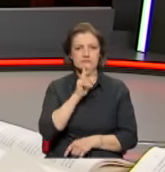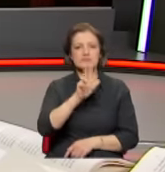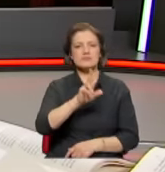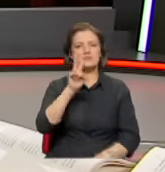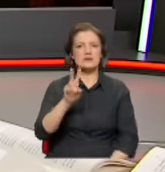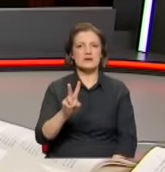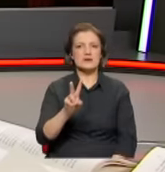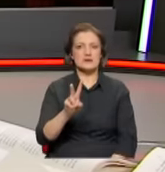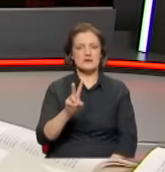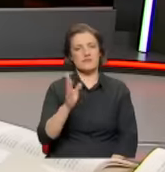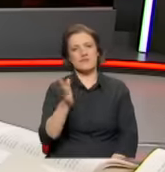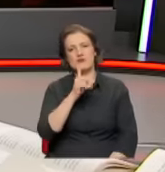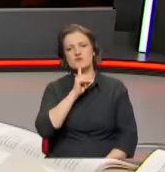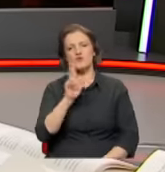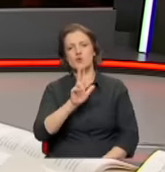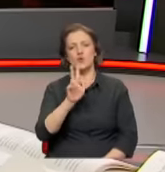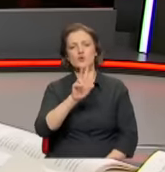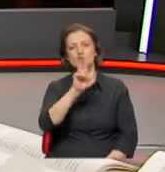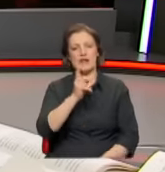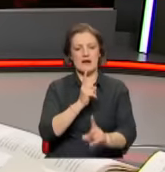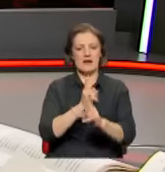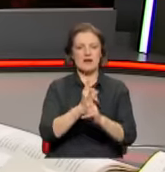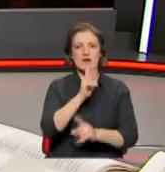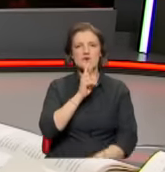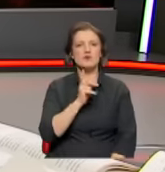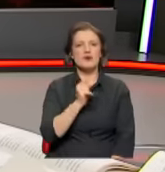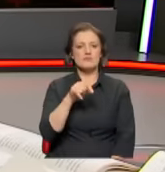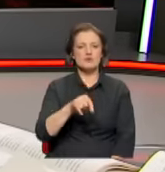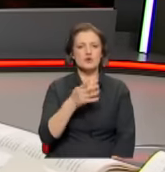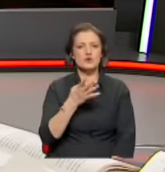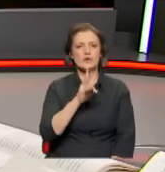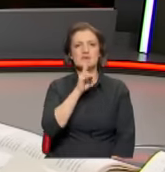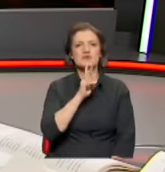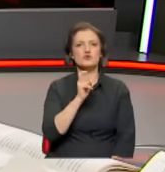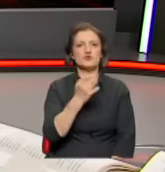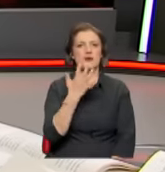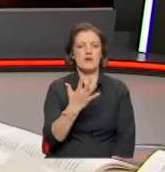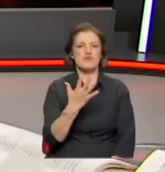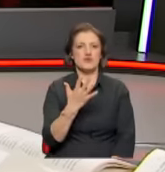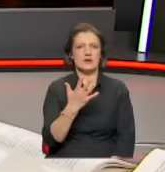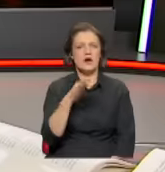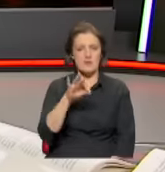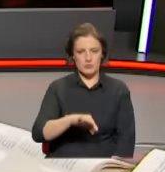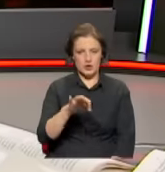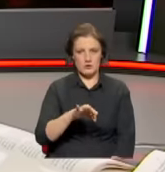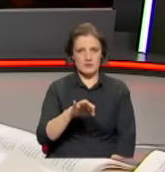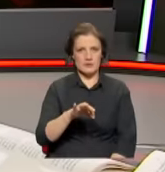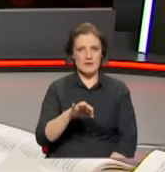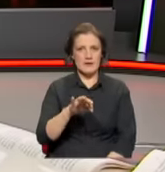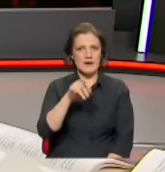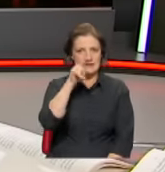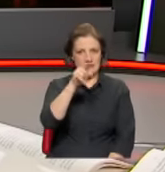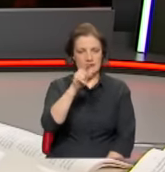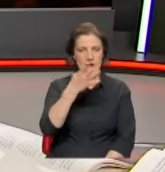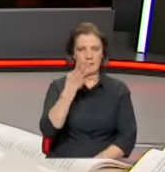132 ya da 130 doların karşılığı 200 lirayken bugün 4295 lira. Yani bugün